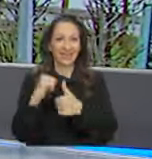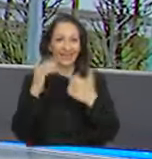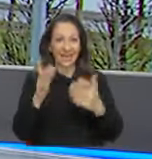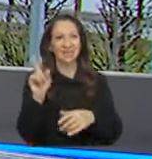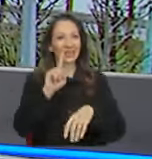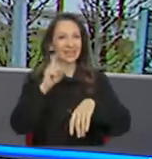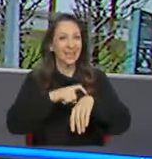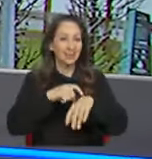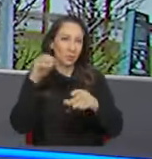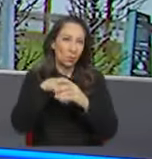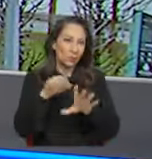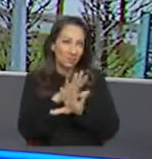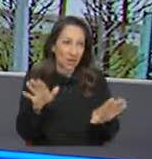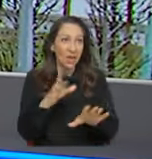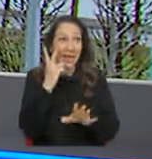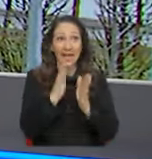daha Çalar saati